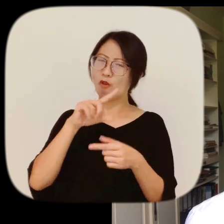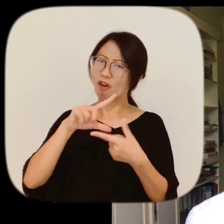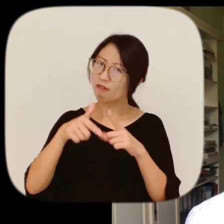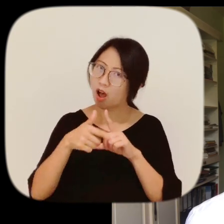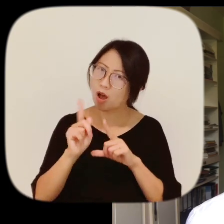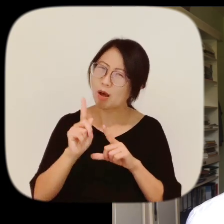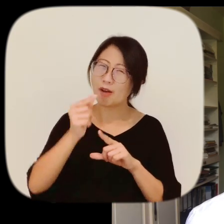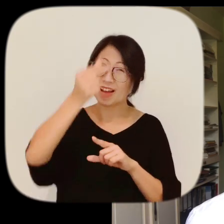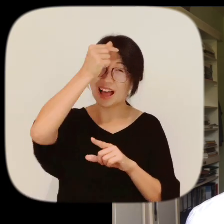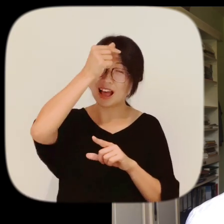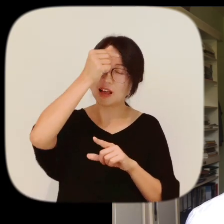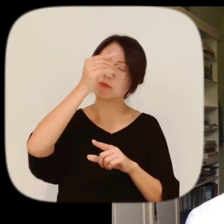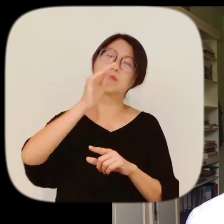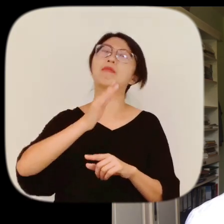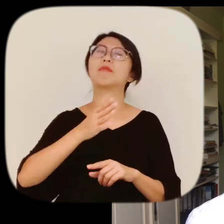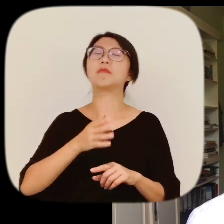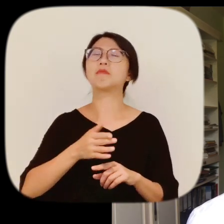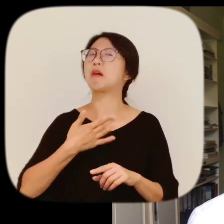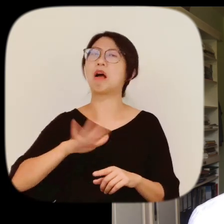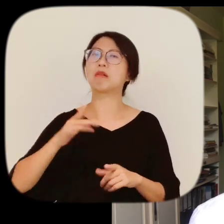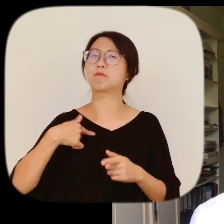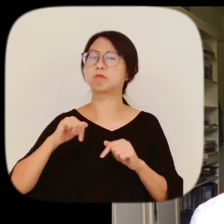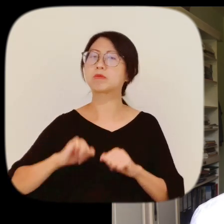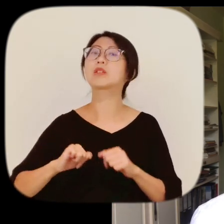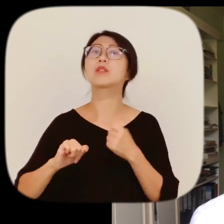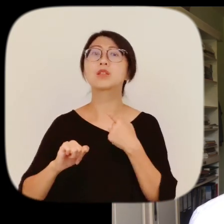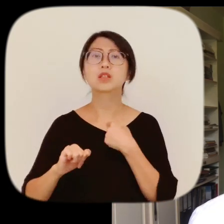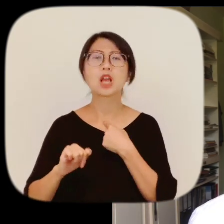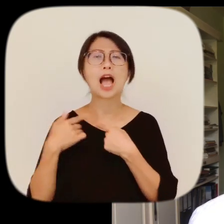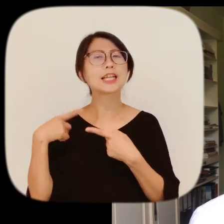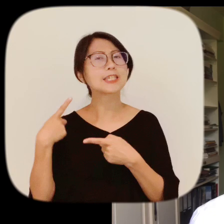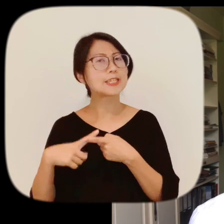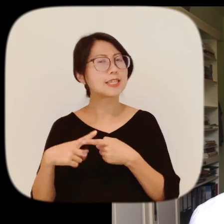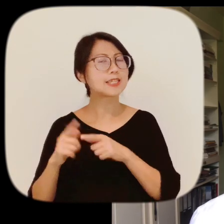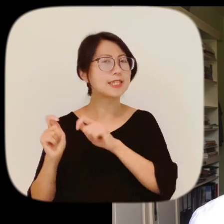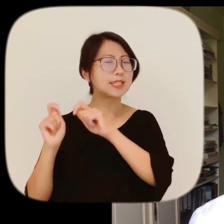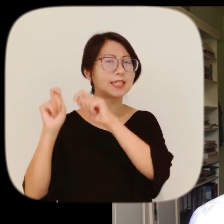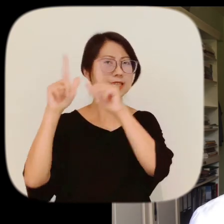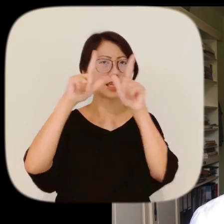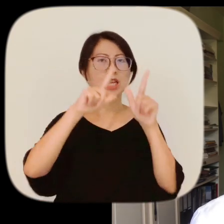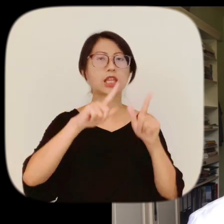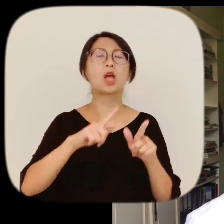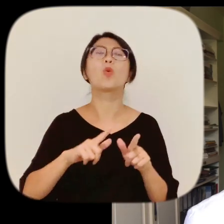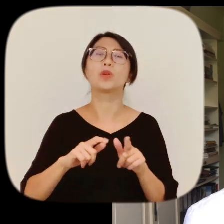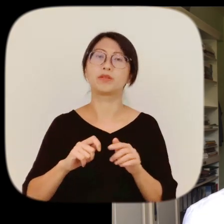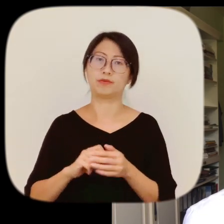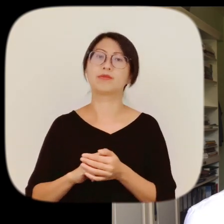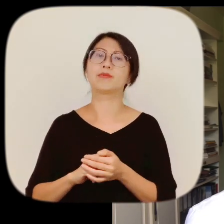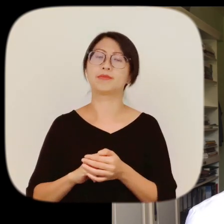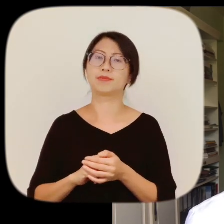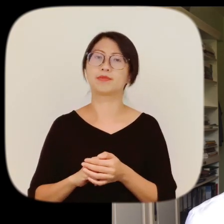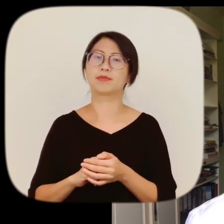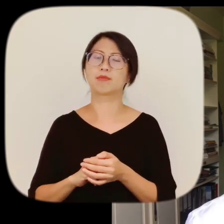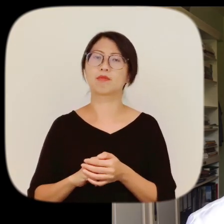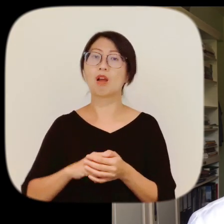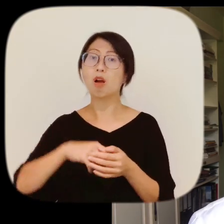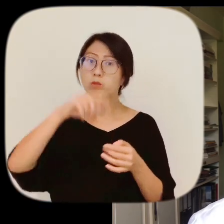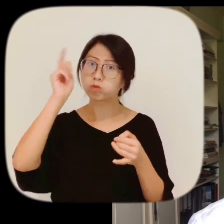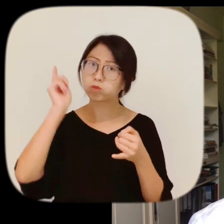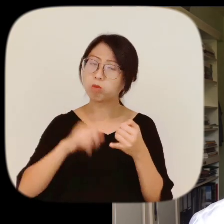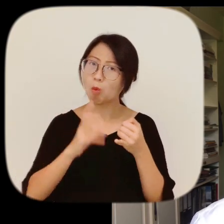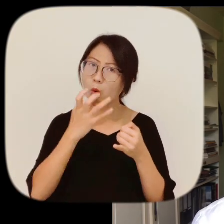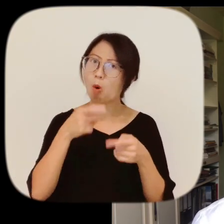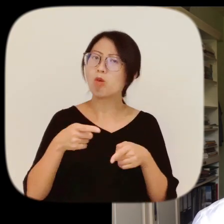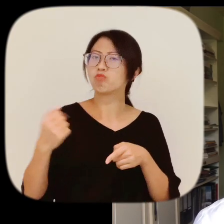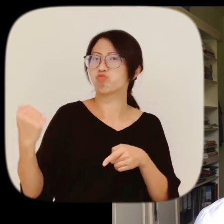活在真诚里面的一个代价是麻烦一点的但是我们出来的结果就很有力量了你想一想政府说有三百